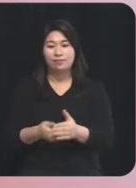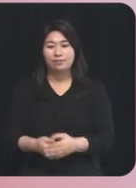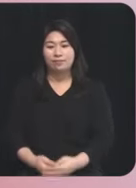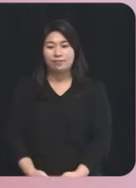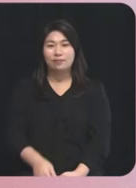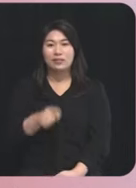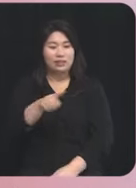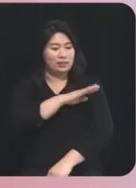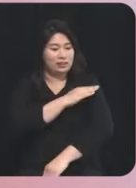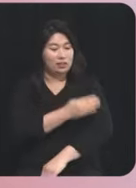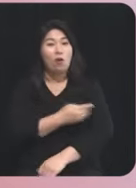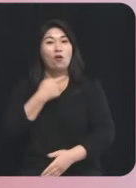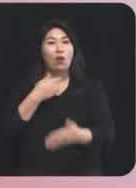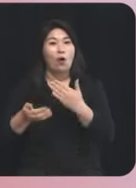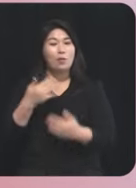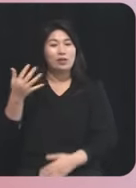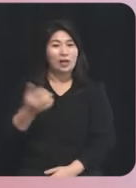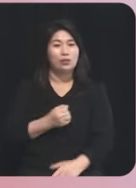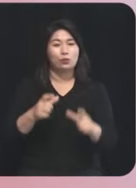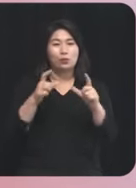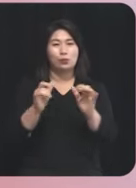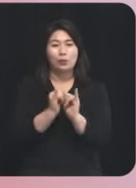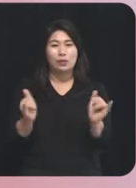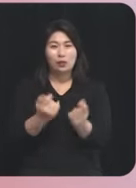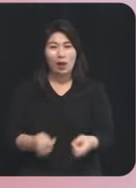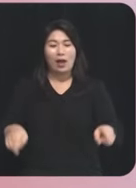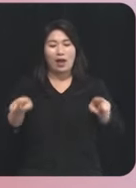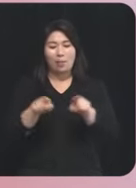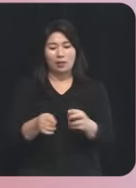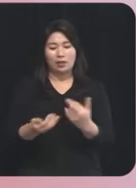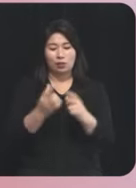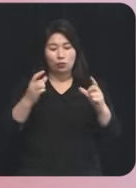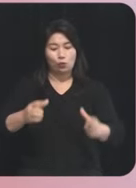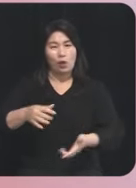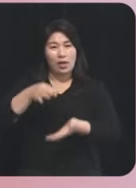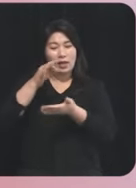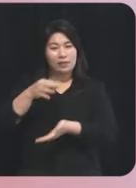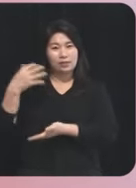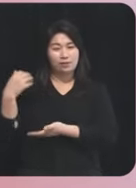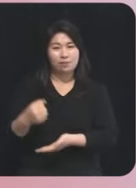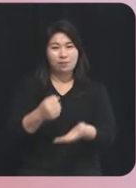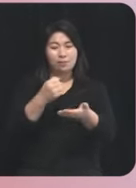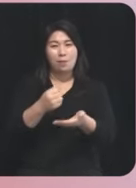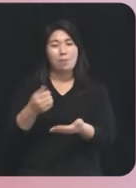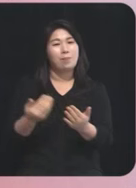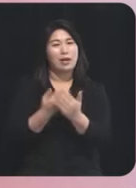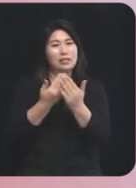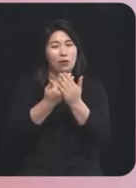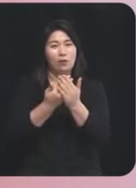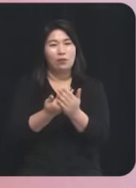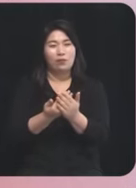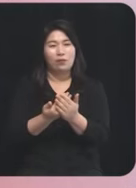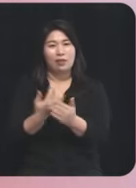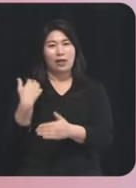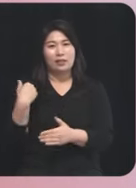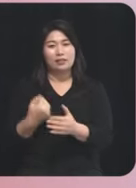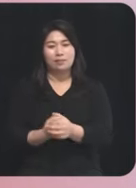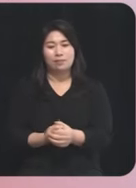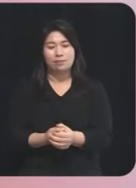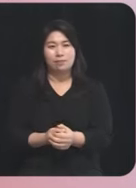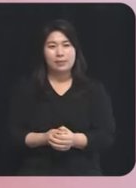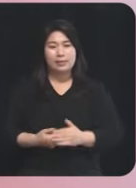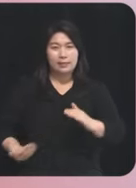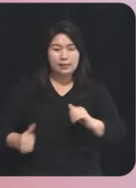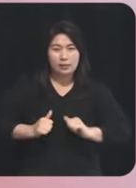그 능력과 경험을 바탕으로 도민들과 함께 제주의 가치를 높이고 제주의 미래를 키우겠습니다. 혼신을